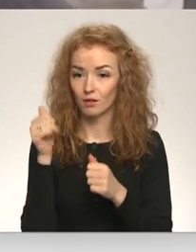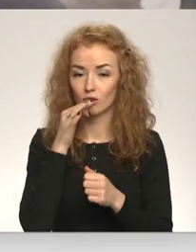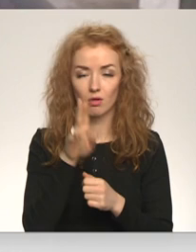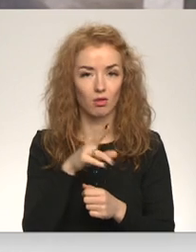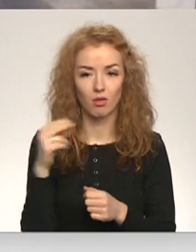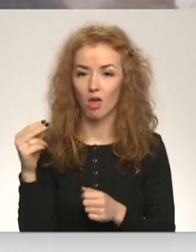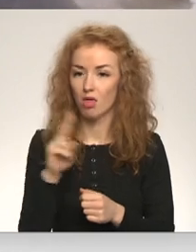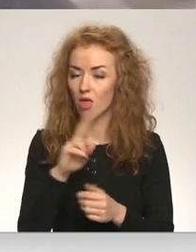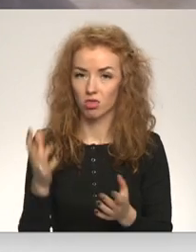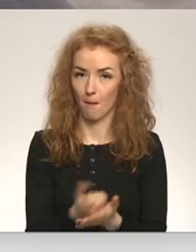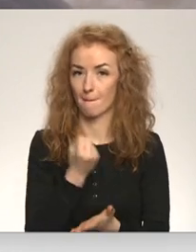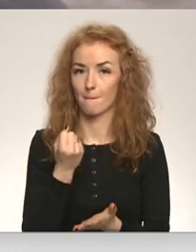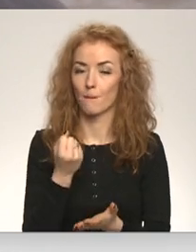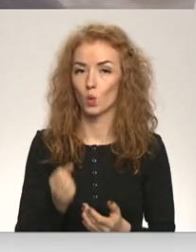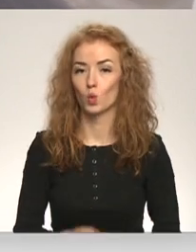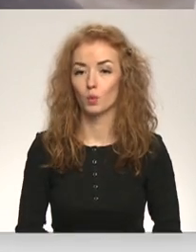Nedabūju.